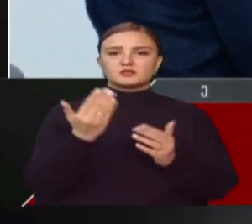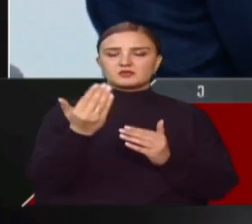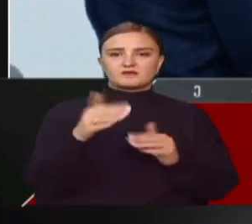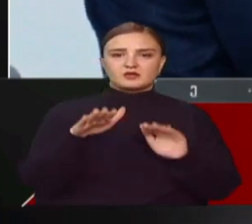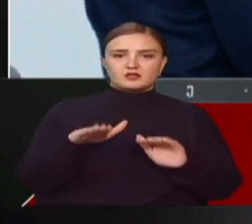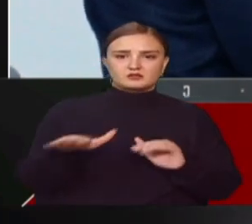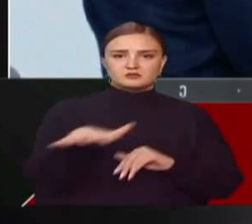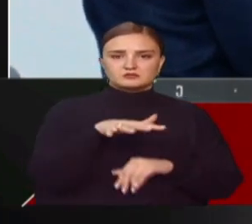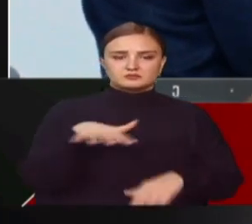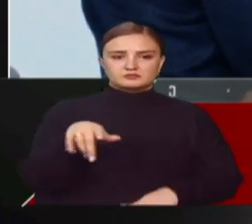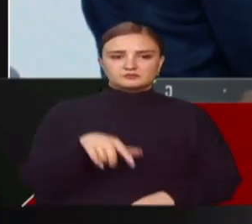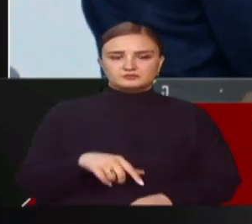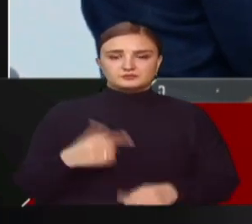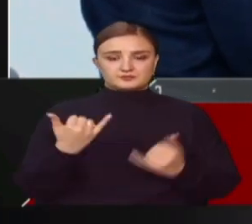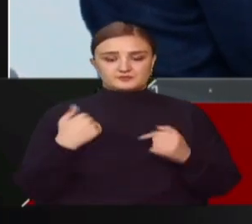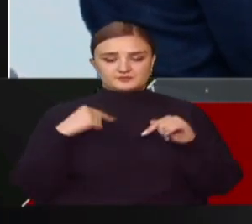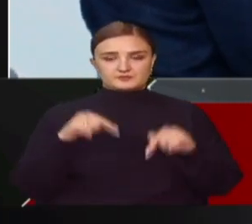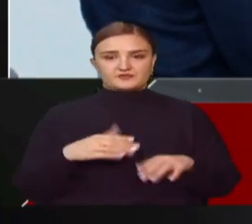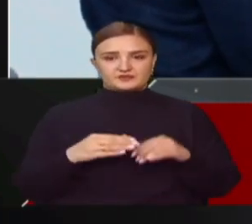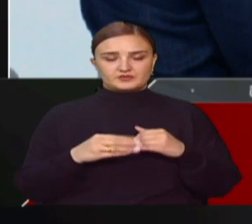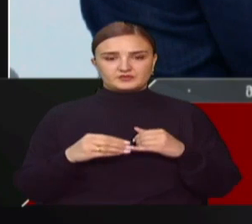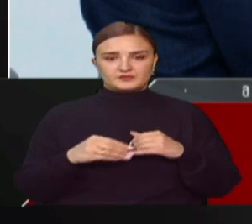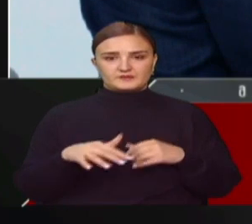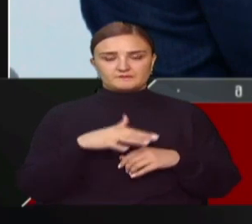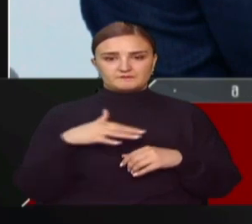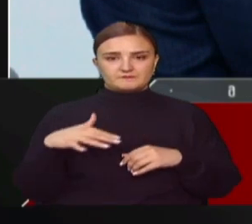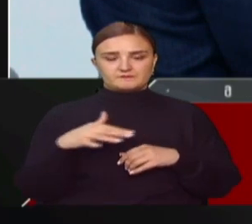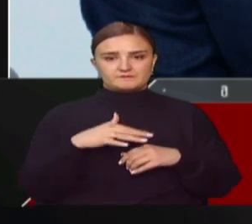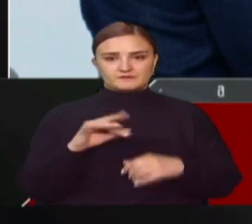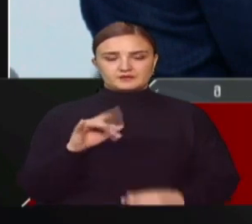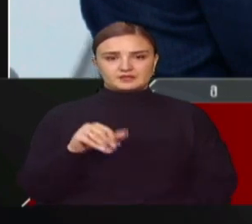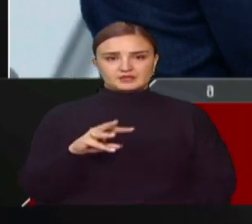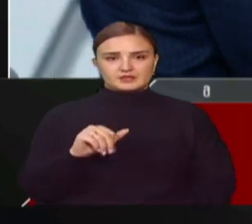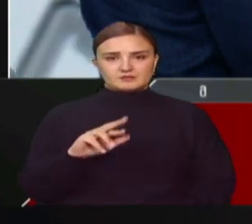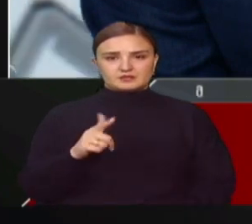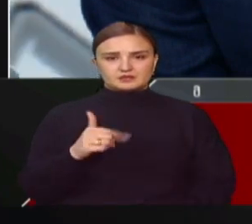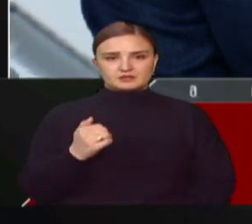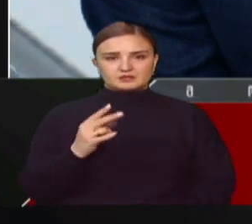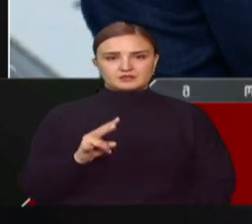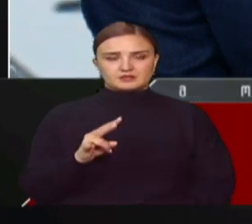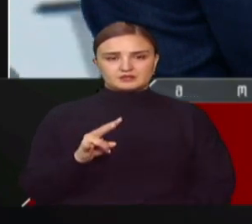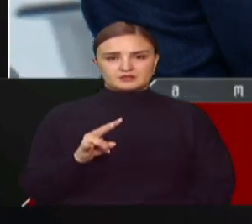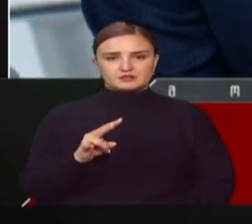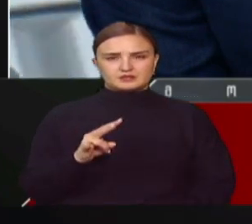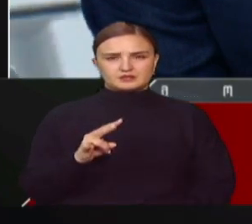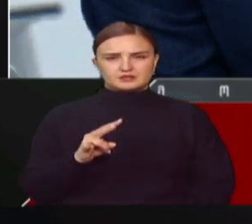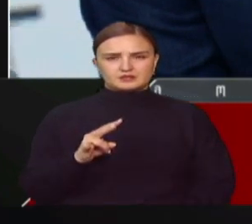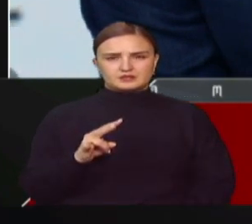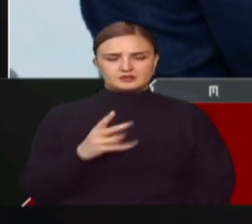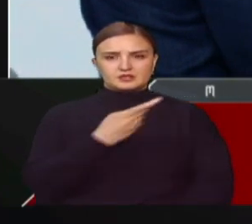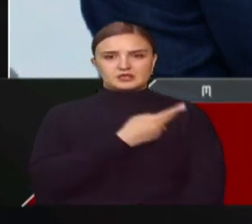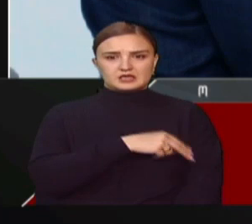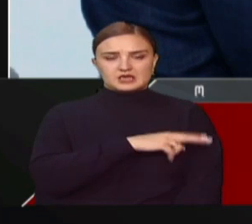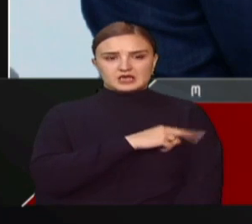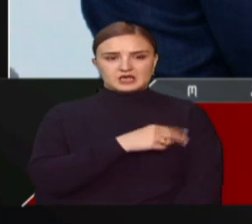გარშემო? ახლა მე ვიმყოფები ტერიტორიულად რამადგანში, შიბას, ხაიმ შიბას საავადმყოფოში,